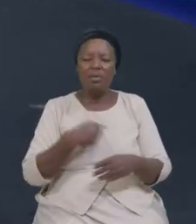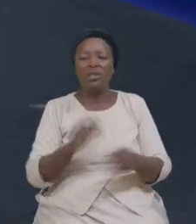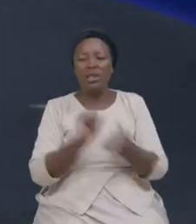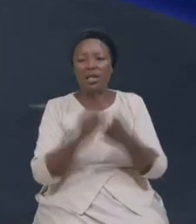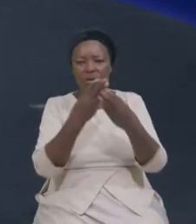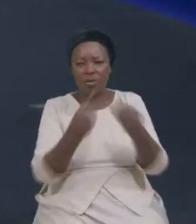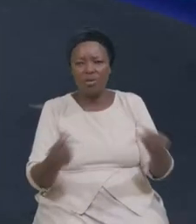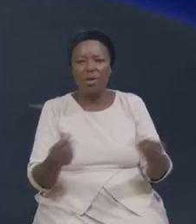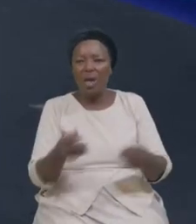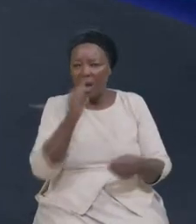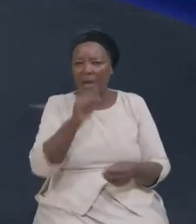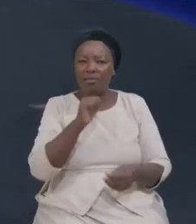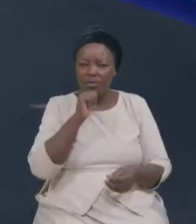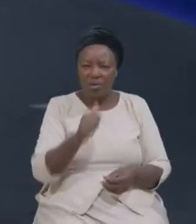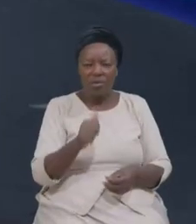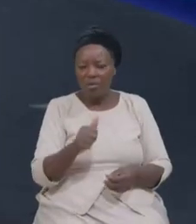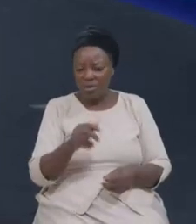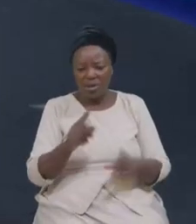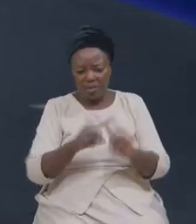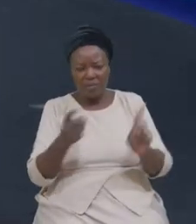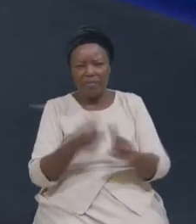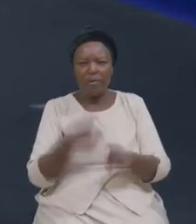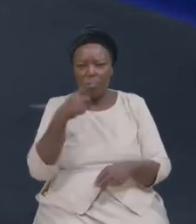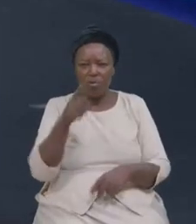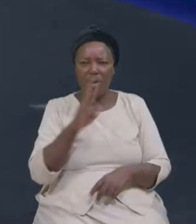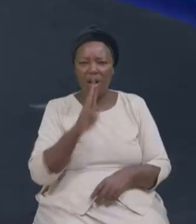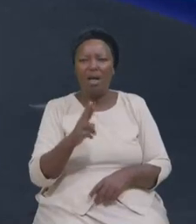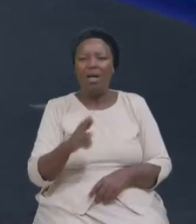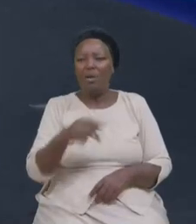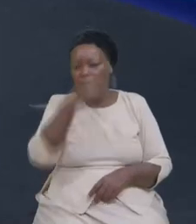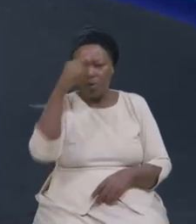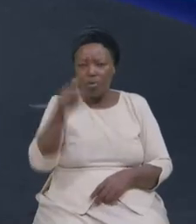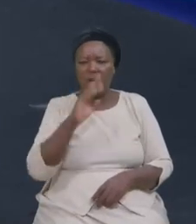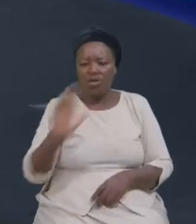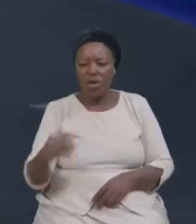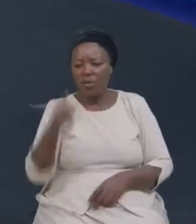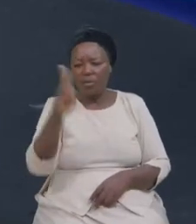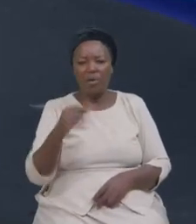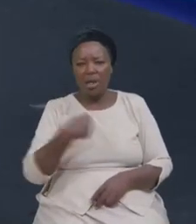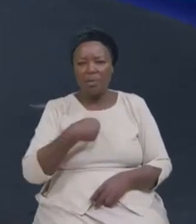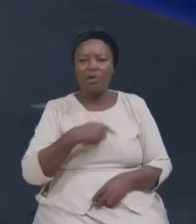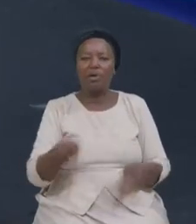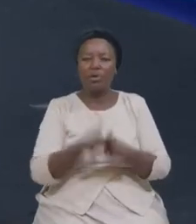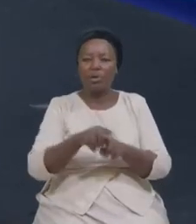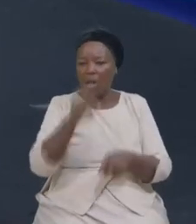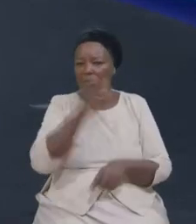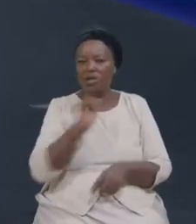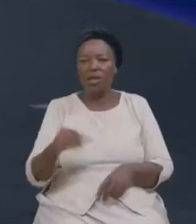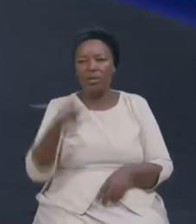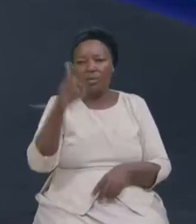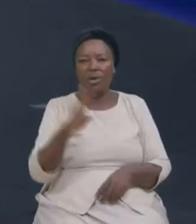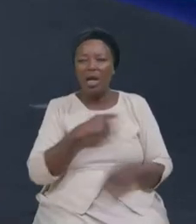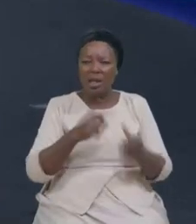Tu n'es pas différent de qui tu es. Tu es enfant de Dieu, tu es enfant de Dieu. Ou peut-être tu veux devenir enfant de Dieu